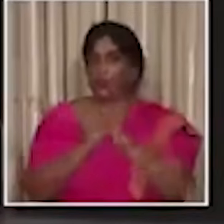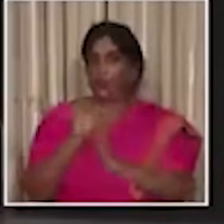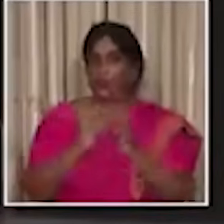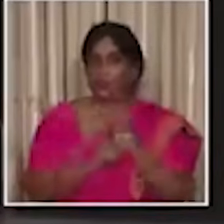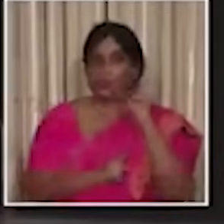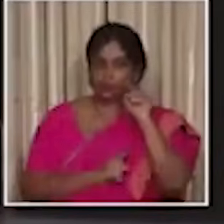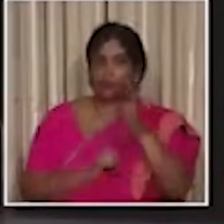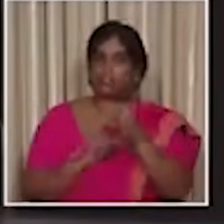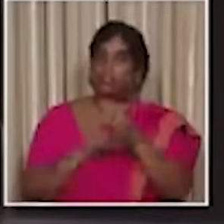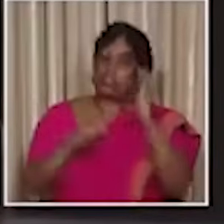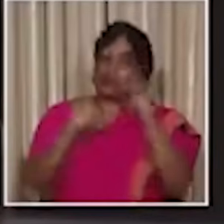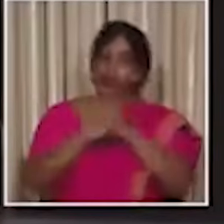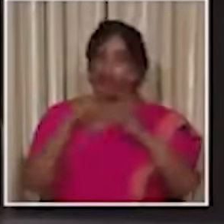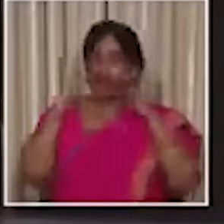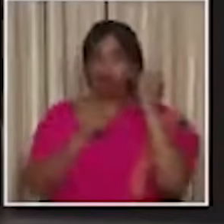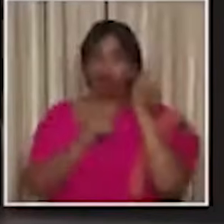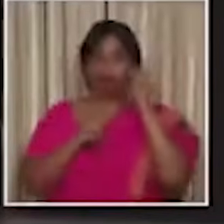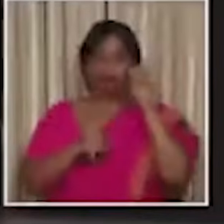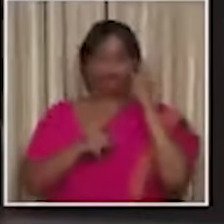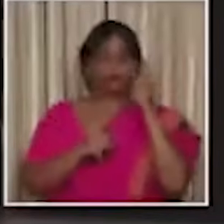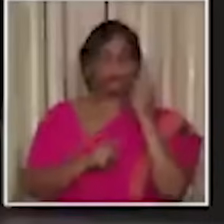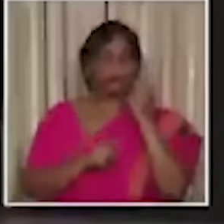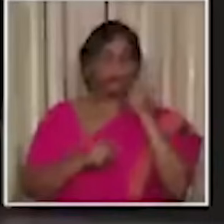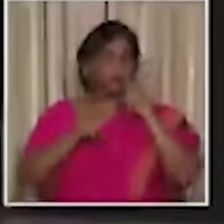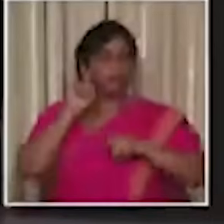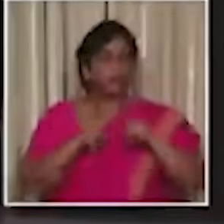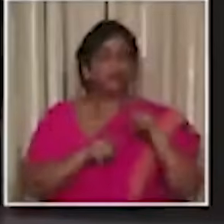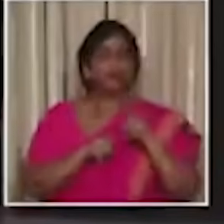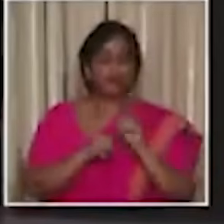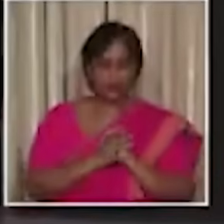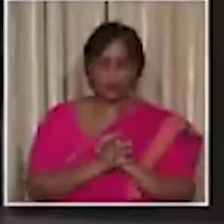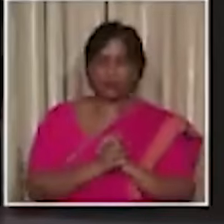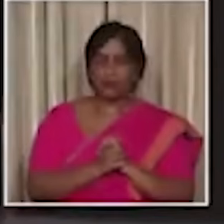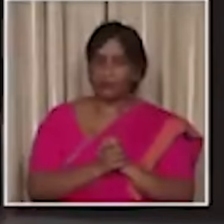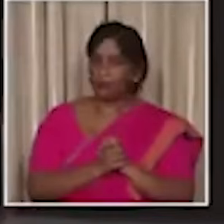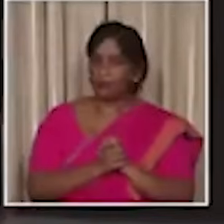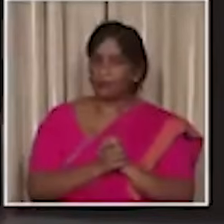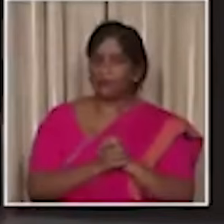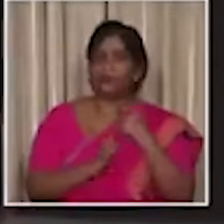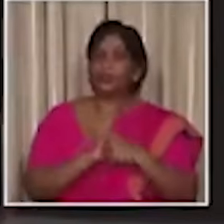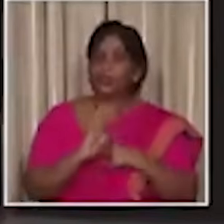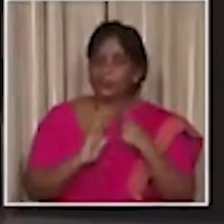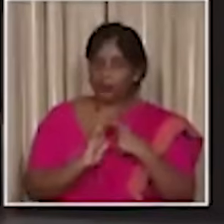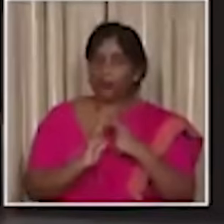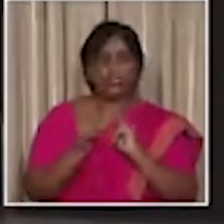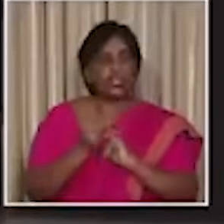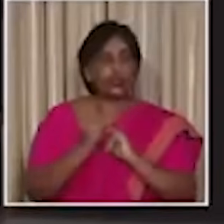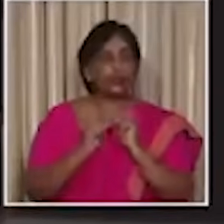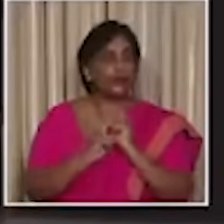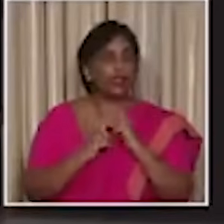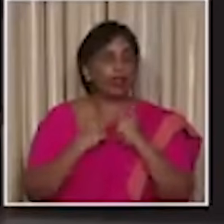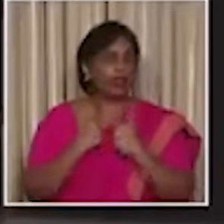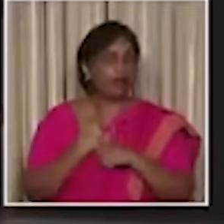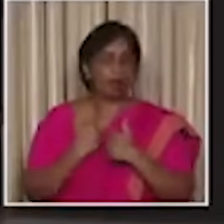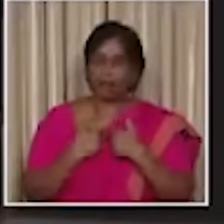ඔබතුමාවත් ජනාධිපති වුණ ලෝකේ මිල දර්ශකයේ මනින්නේ සල්ප්‍රේරික් අම්ලය. ලංකාවේ සල්පියුරික් අම්ලය හදන්න බෑ